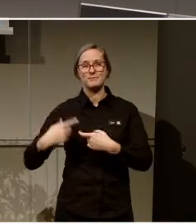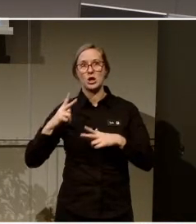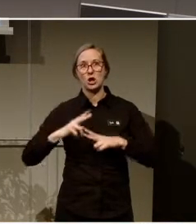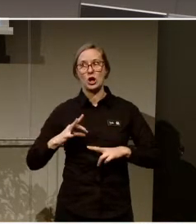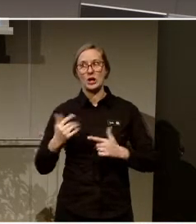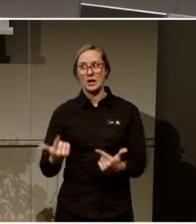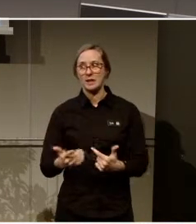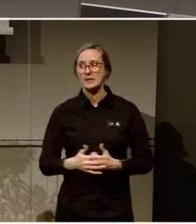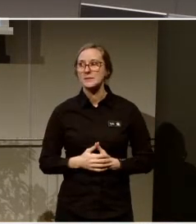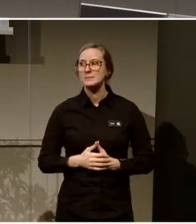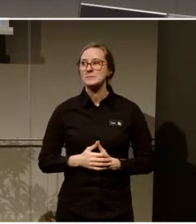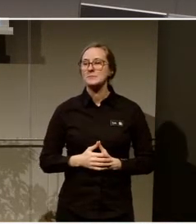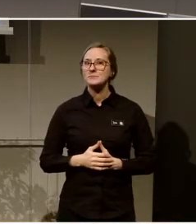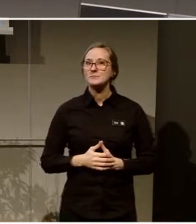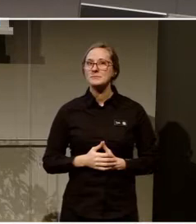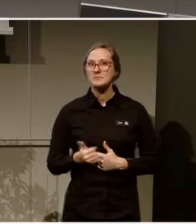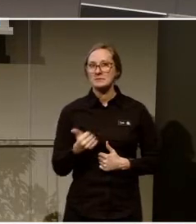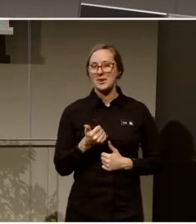lite vatten, tror